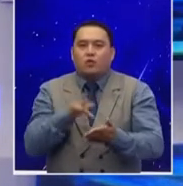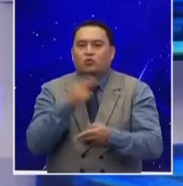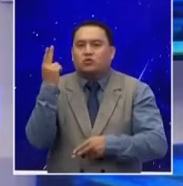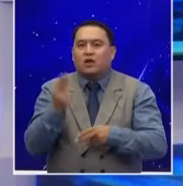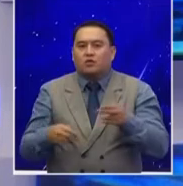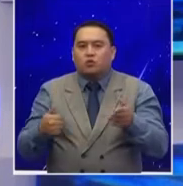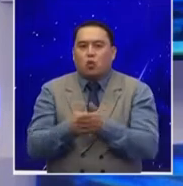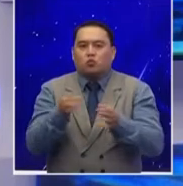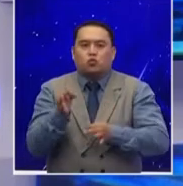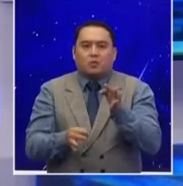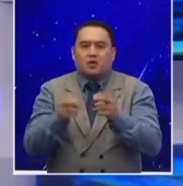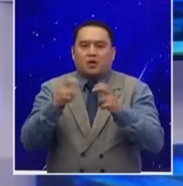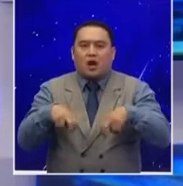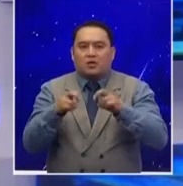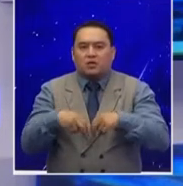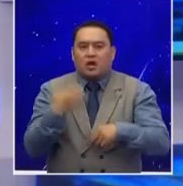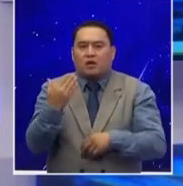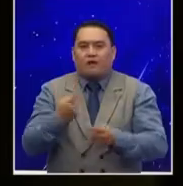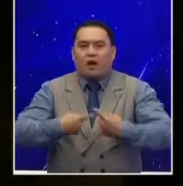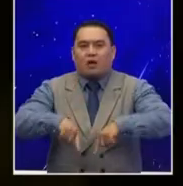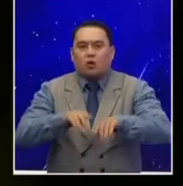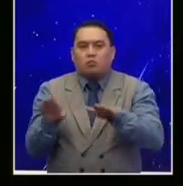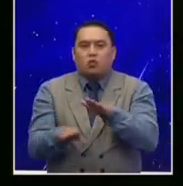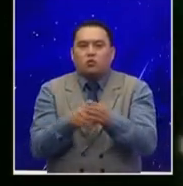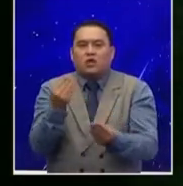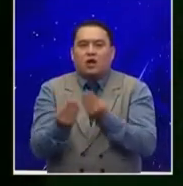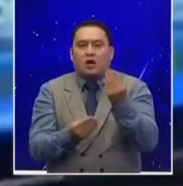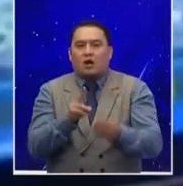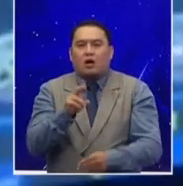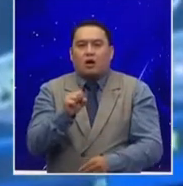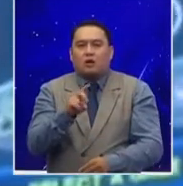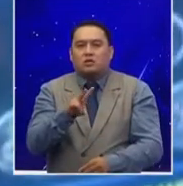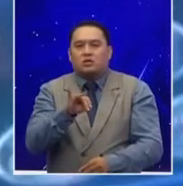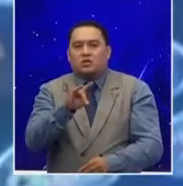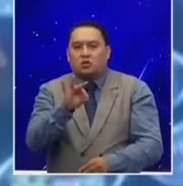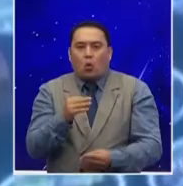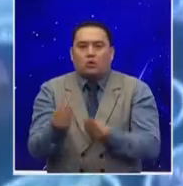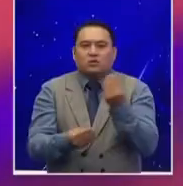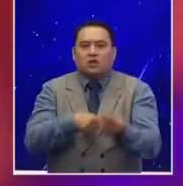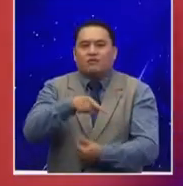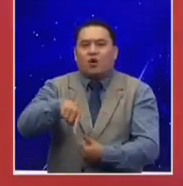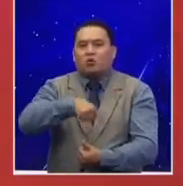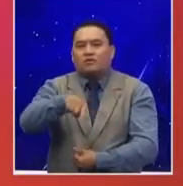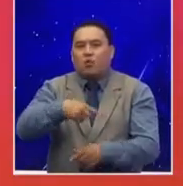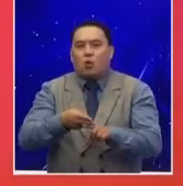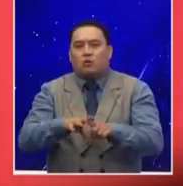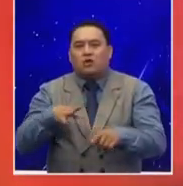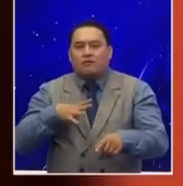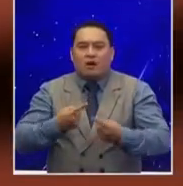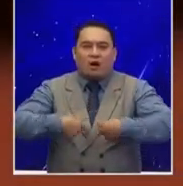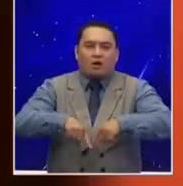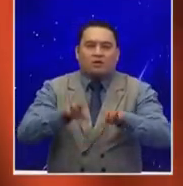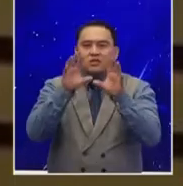завершено досудебное расследование в отношении организатора подпольного казино, который в период действия режима чрезвычайного положения